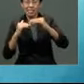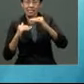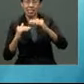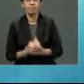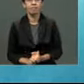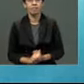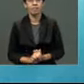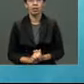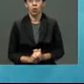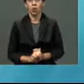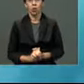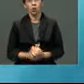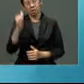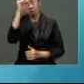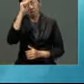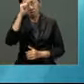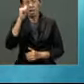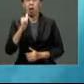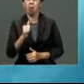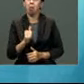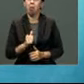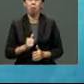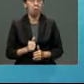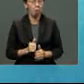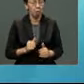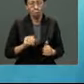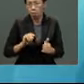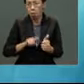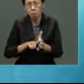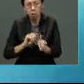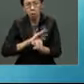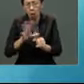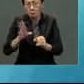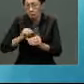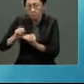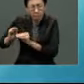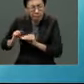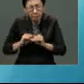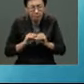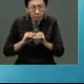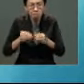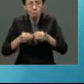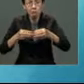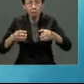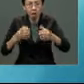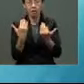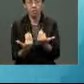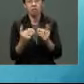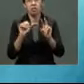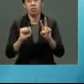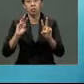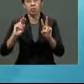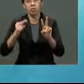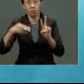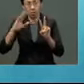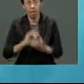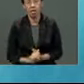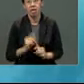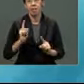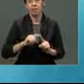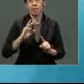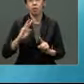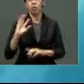สถานการณ์เขาก็ยังหนักอยู่นะครับทำให้ยอดตัวเลขเนี่ยนะครับขึ้นไปถึง 206,000 แล้วก็ขึ้นมาเป็นดับ6ของ